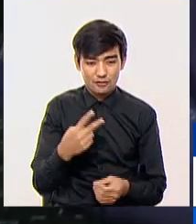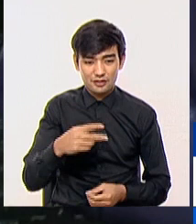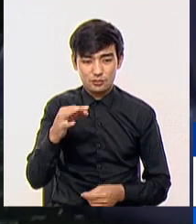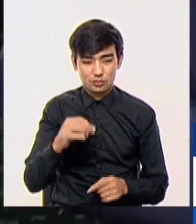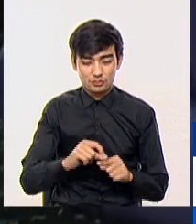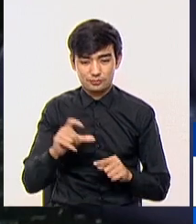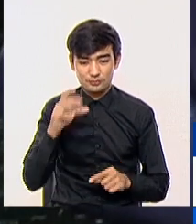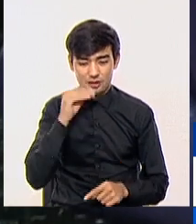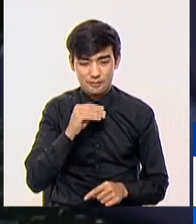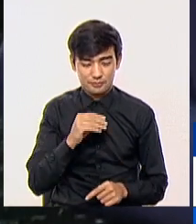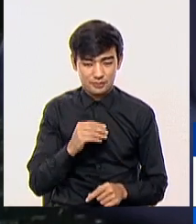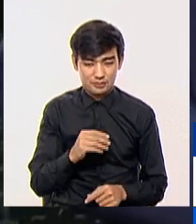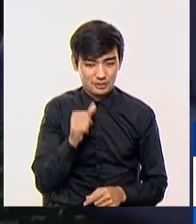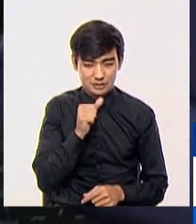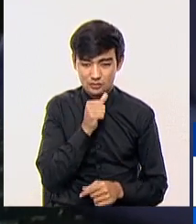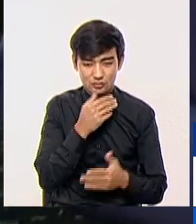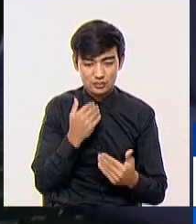20%-ға дейін қымбаттайтынын жасырмайды.